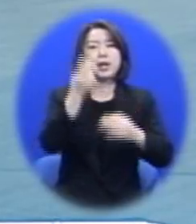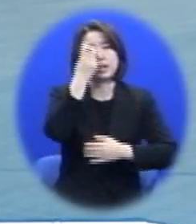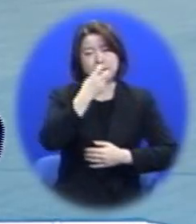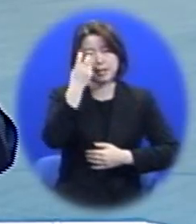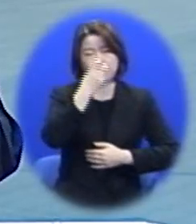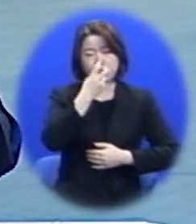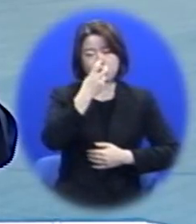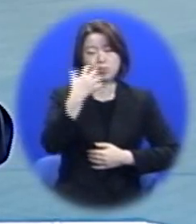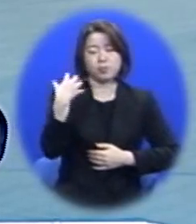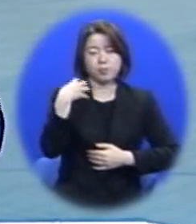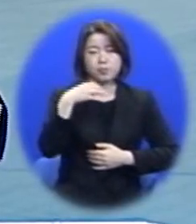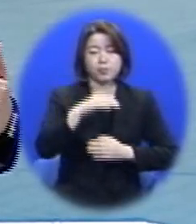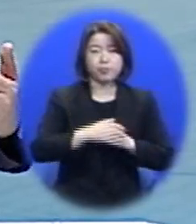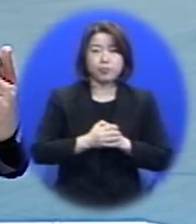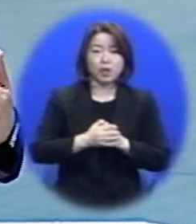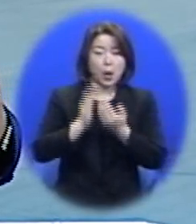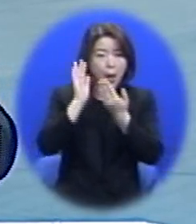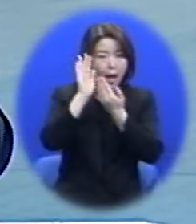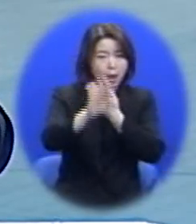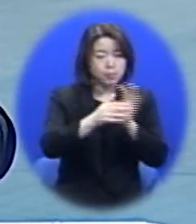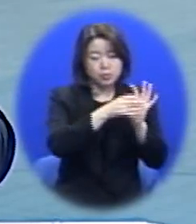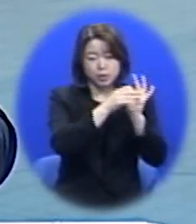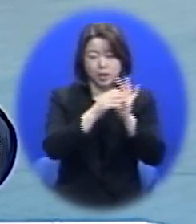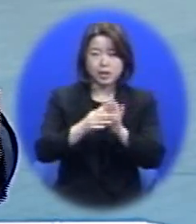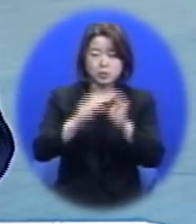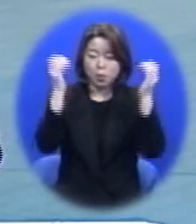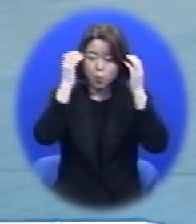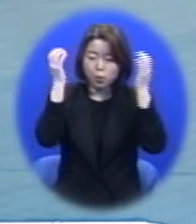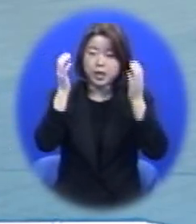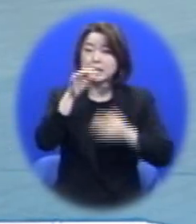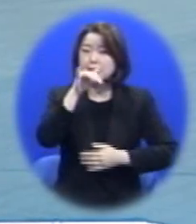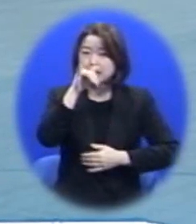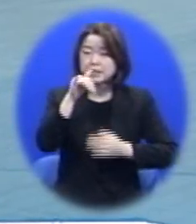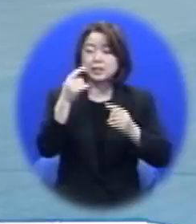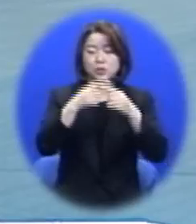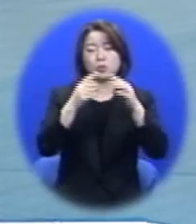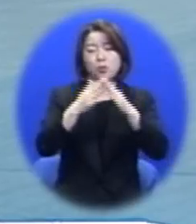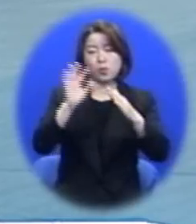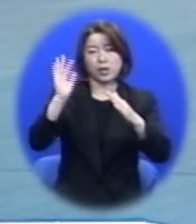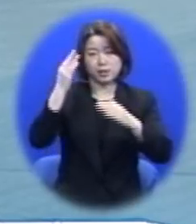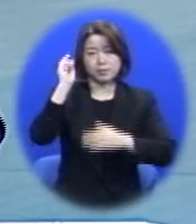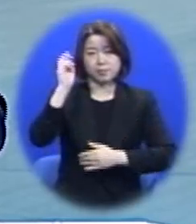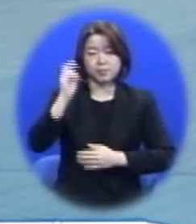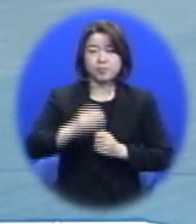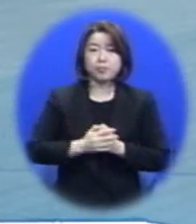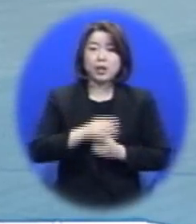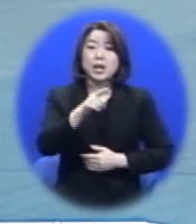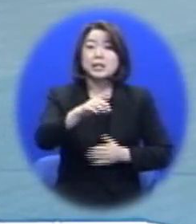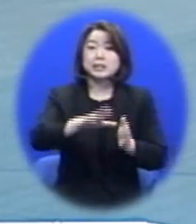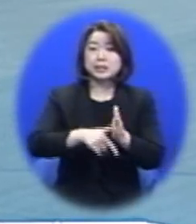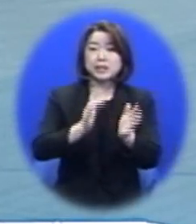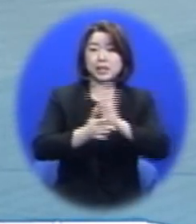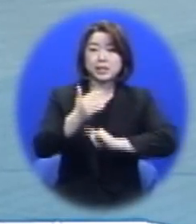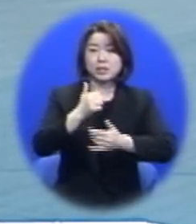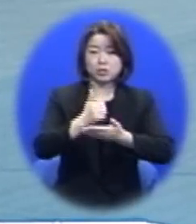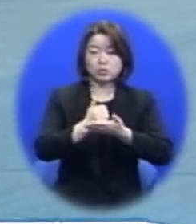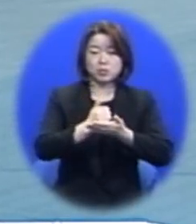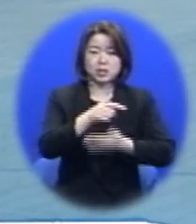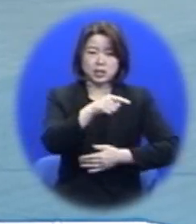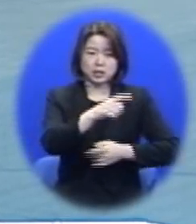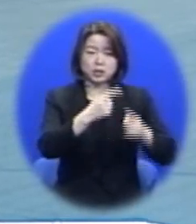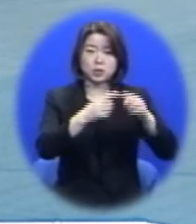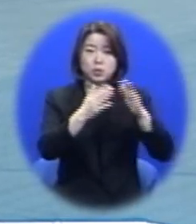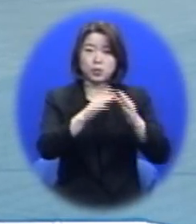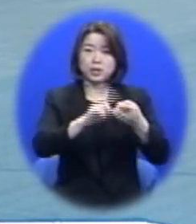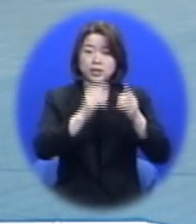감독이었어요. 서머나 교회는 앞으로 계속해서 고난이 있는 교회가 될 것입니다. 그때 예수님께서 그 서머나 교회에게 하신